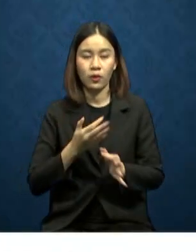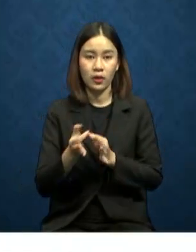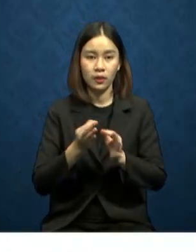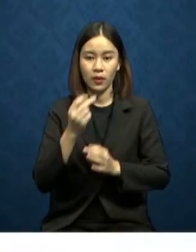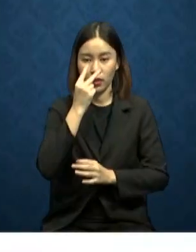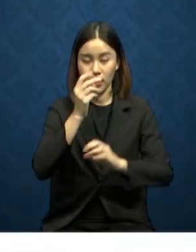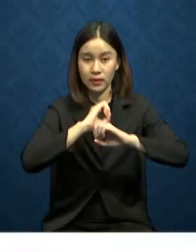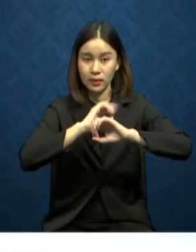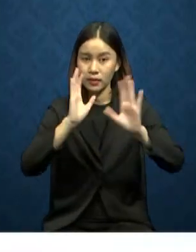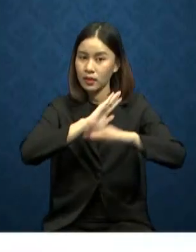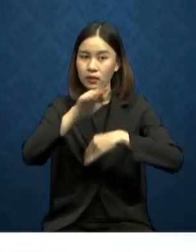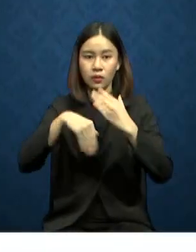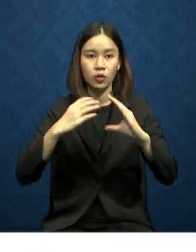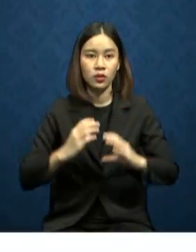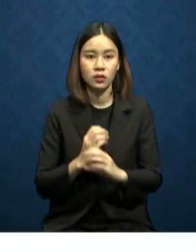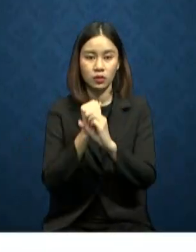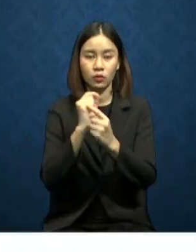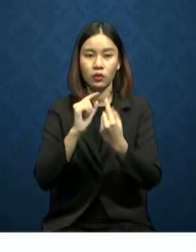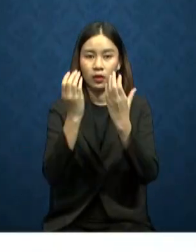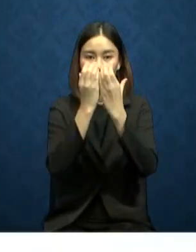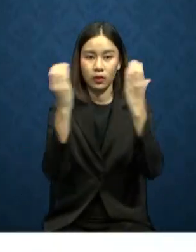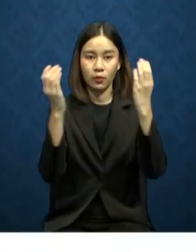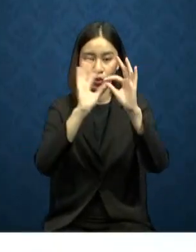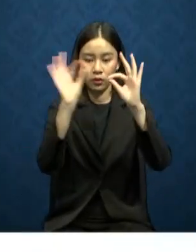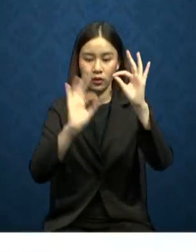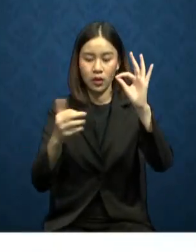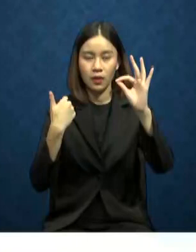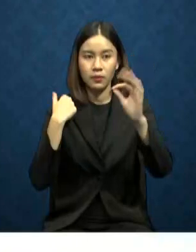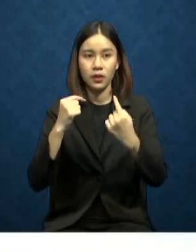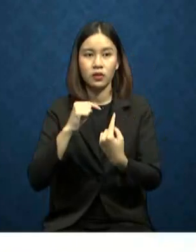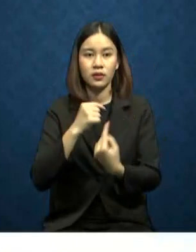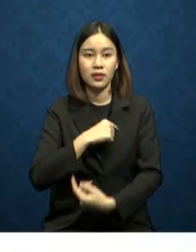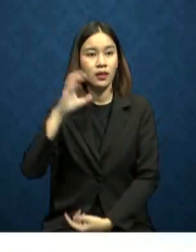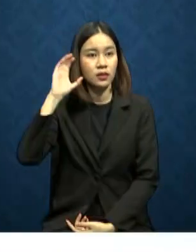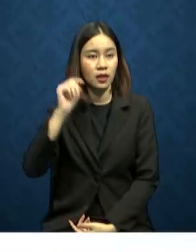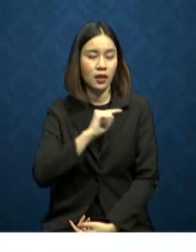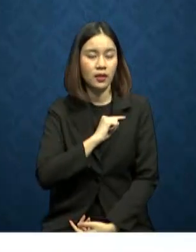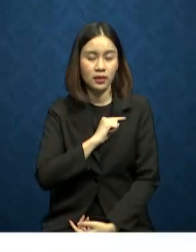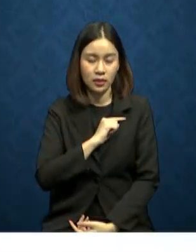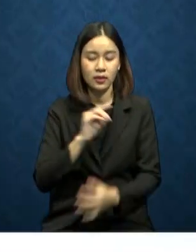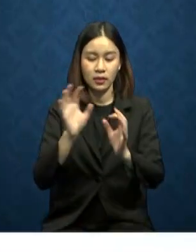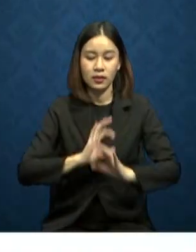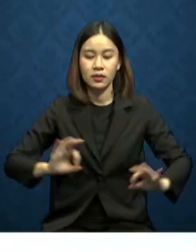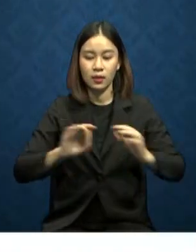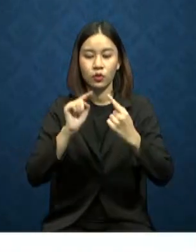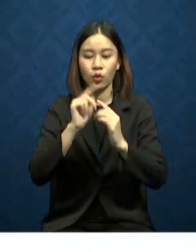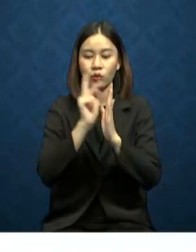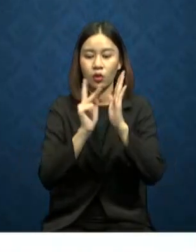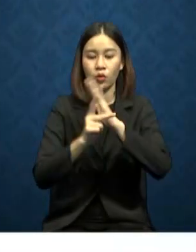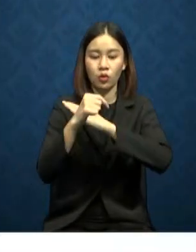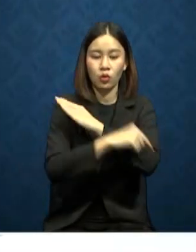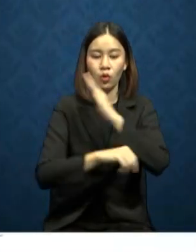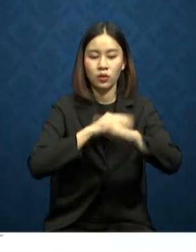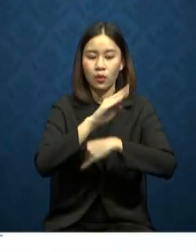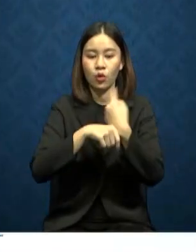ให้เห็นภาพรวมอย่างเงครับท่านว่าในรัฐธรรมนูญเองครับได้มีความไว้วางใจแล้วก็มอบหน้าที่สำคัญในการทำคดีทุจริตทั้งหมด